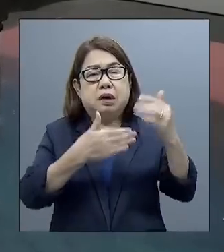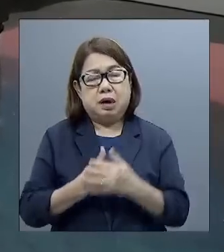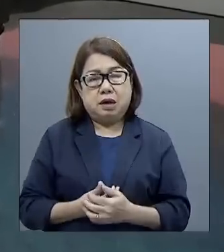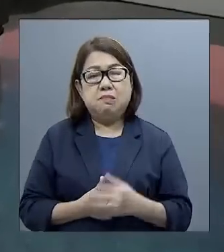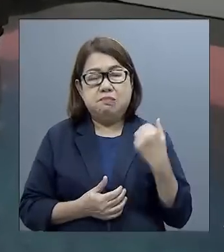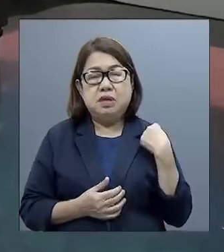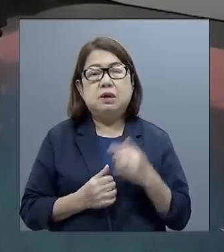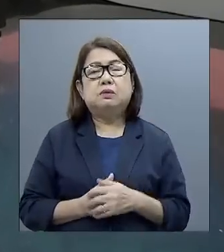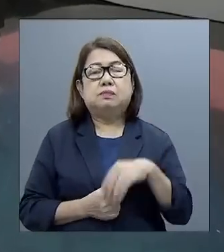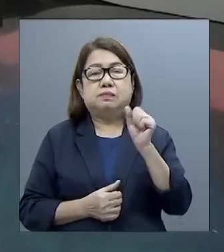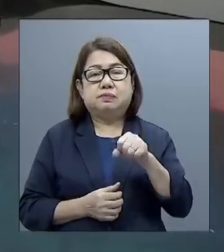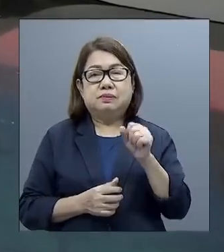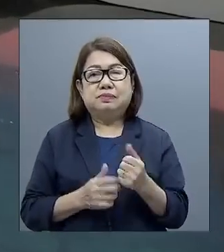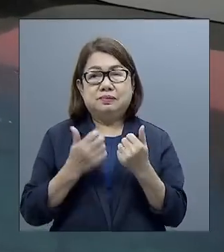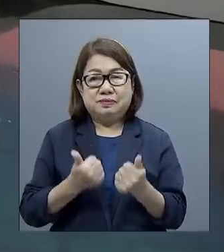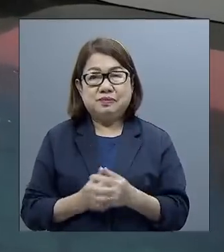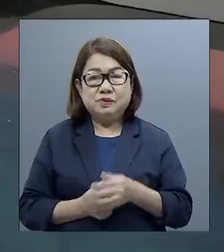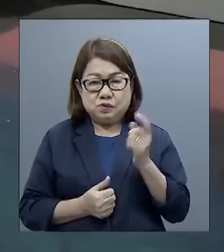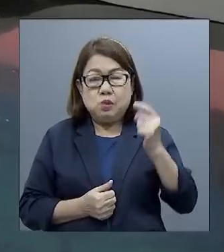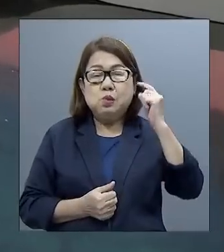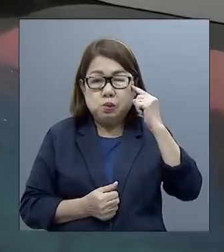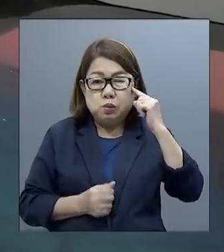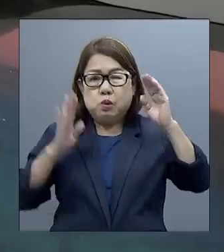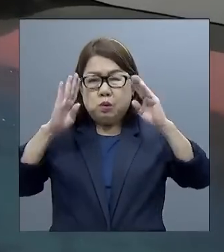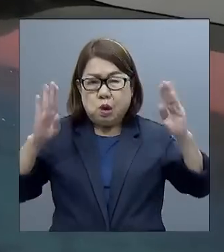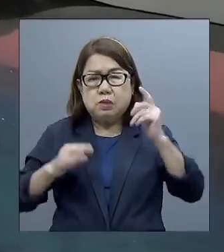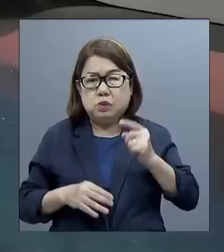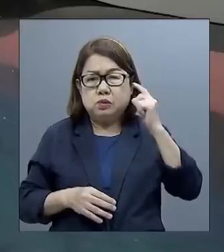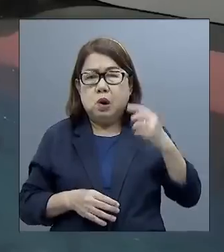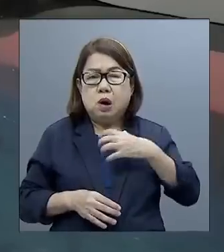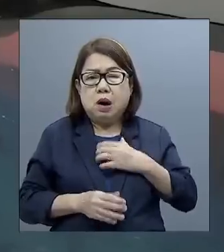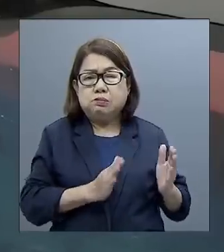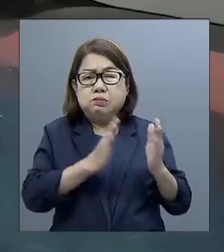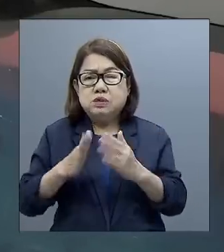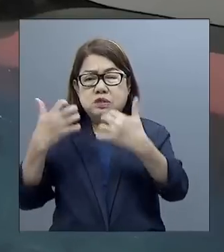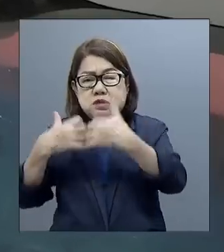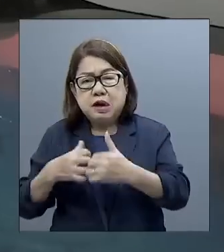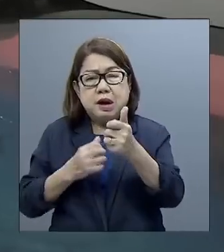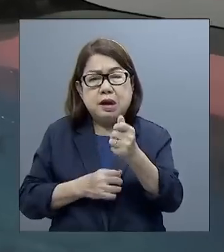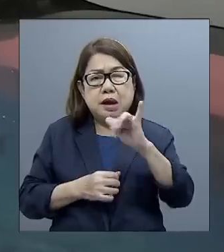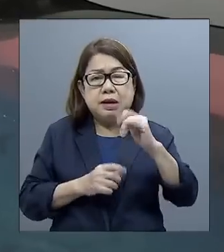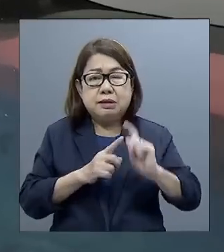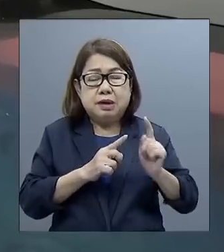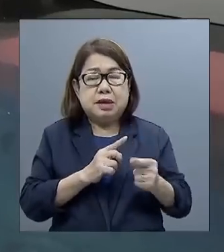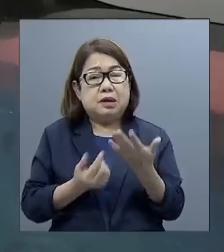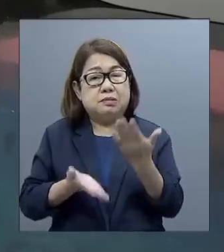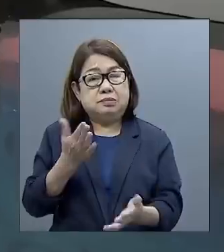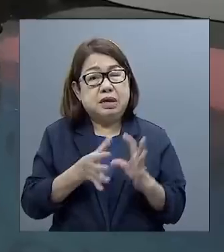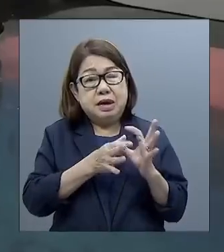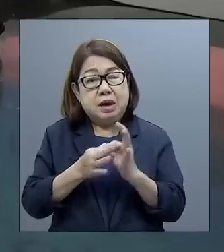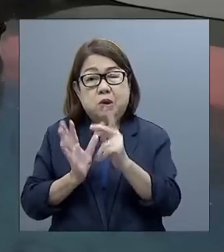ตอนนี้ก็อยู่ที่การคือรู้เท่าทันการใช้พวก AI เหล่านี้นะคะโดยเฉพาะเรื่องของการพัฒนากฎหมาย